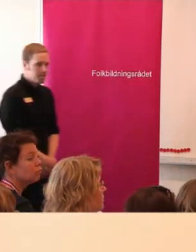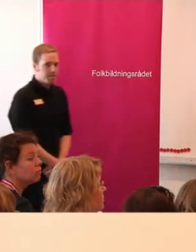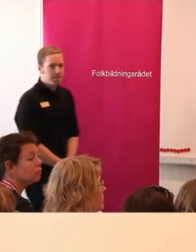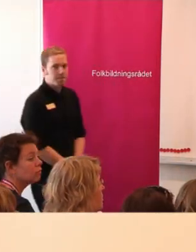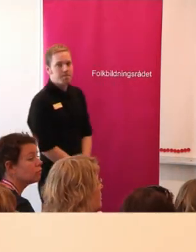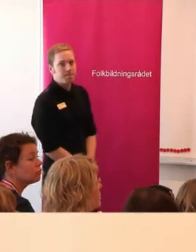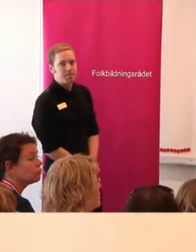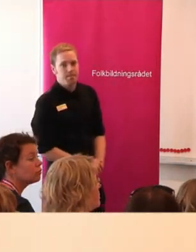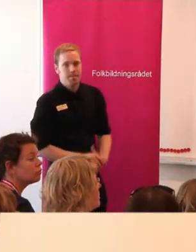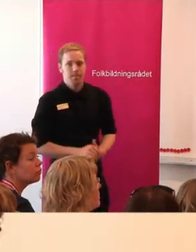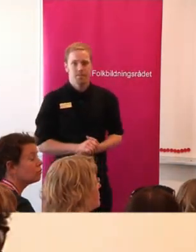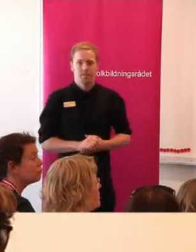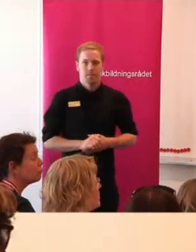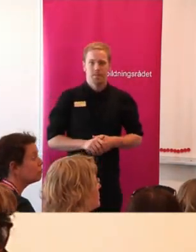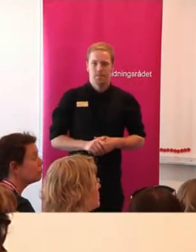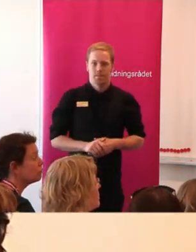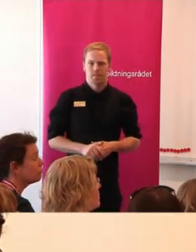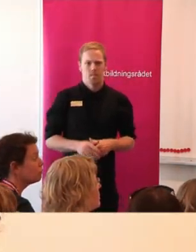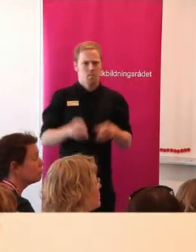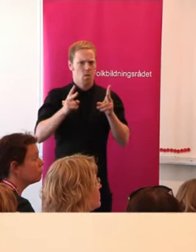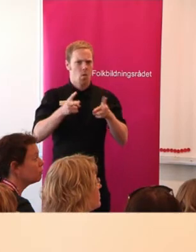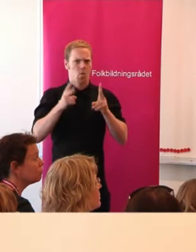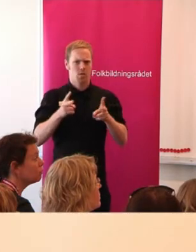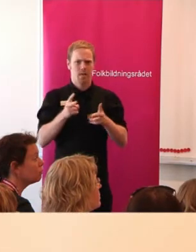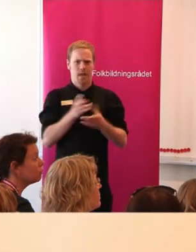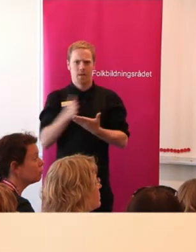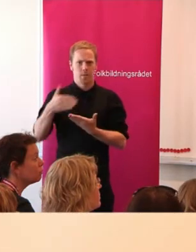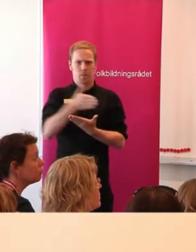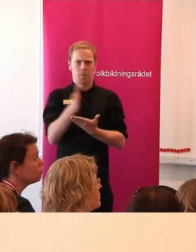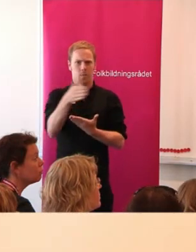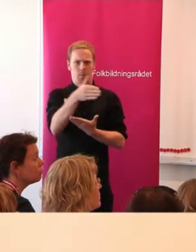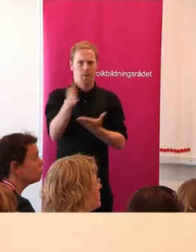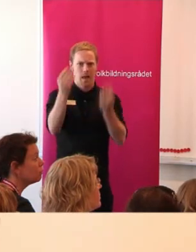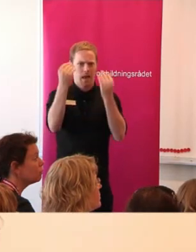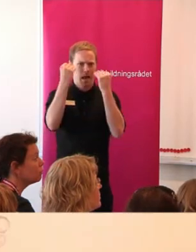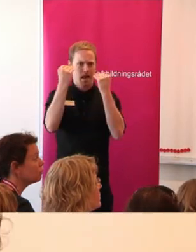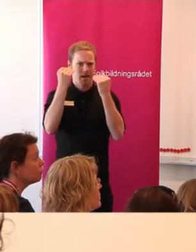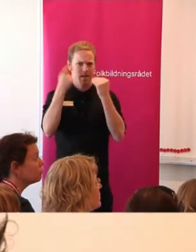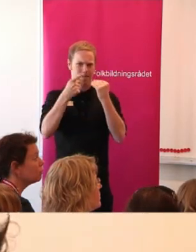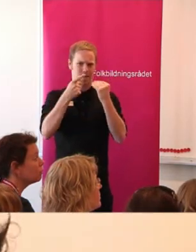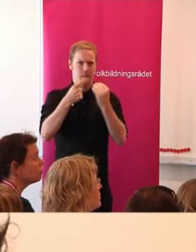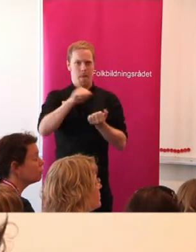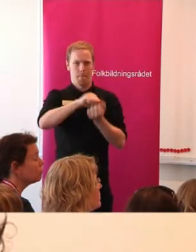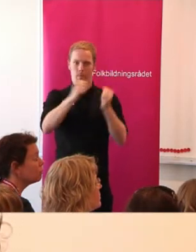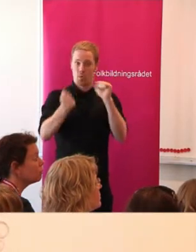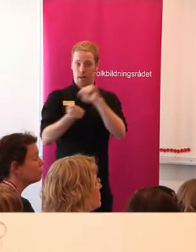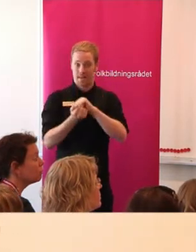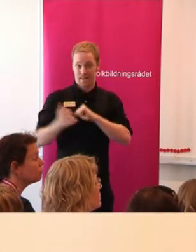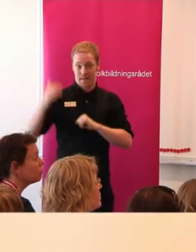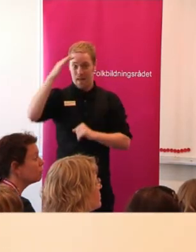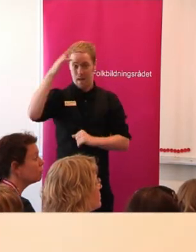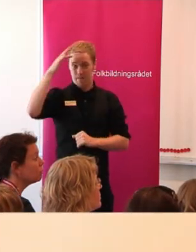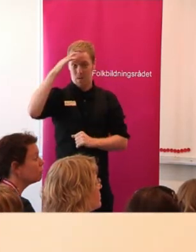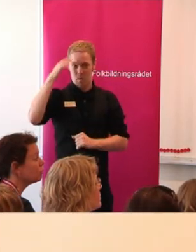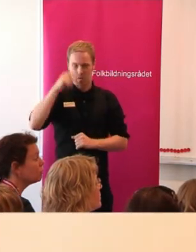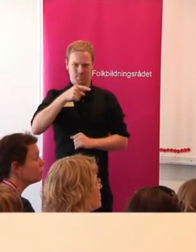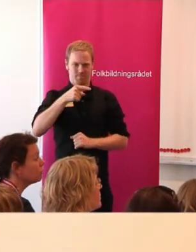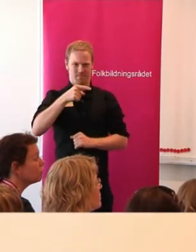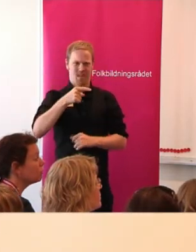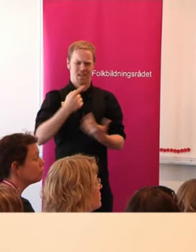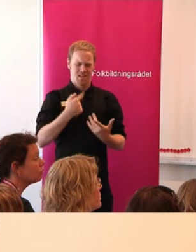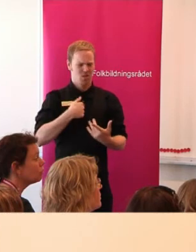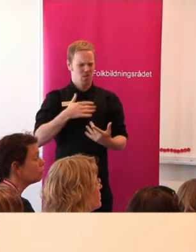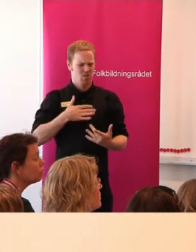krokiga livsvalet och det krokiga lärandet. Mm. Alltså, och då, den mer politiska reflektionen är väl att det är förvånansvärt lite